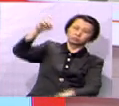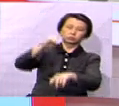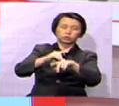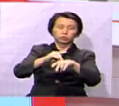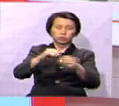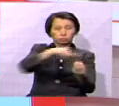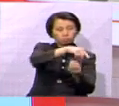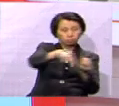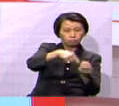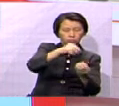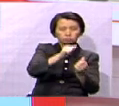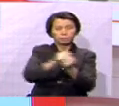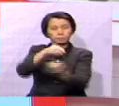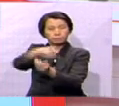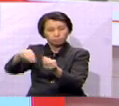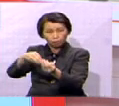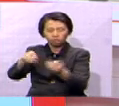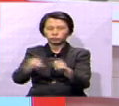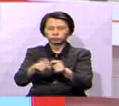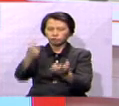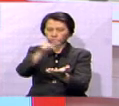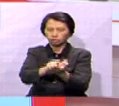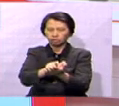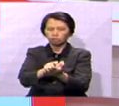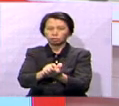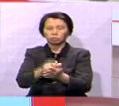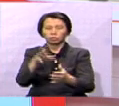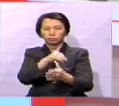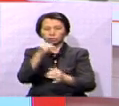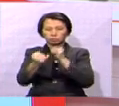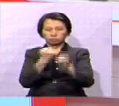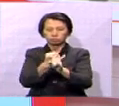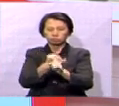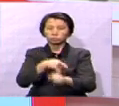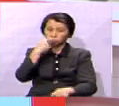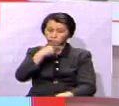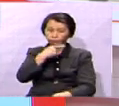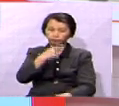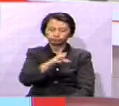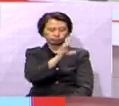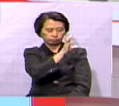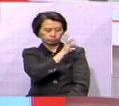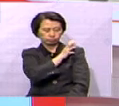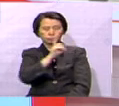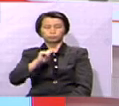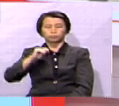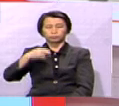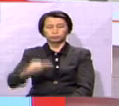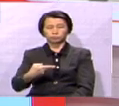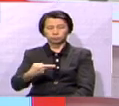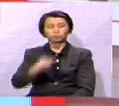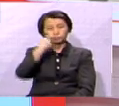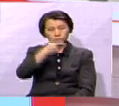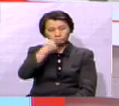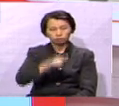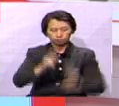dan Masjidil Haram di Mekah seperti laporan beberapa portal tempatan dan antarabangsa. Pengerusi Tabung Haji Datuk Seri Abdul Aziz Abdul Rahim